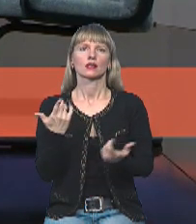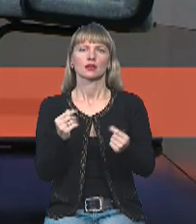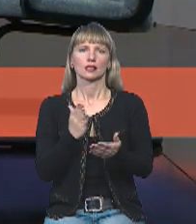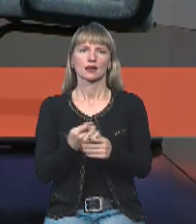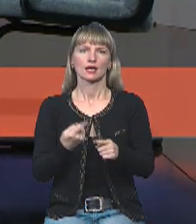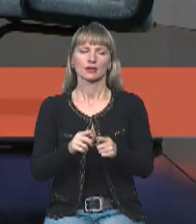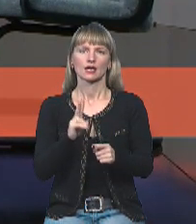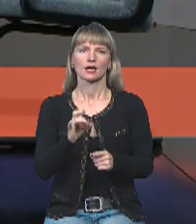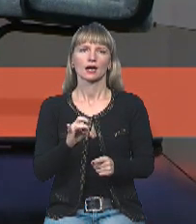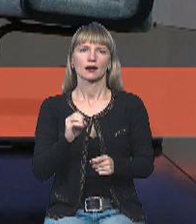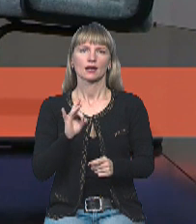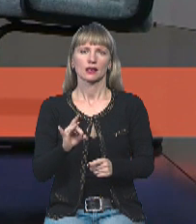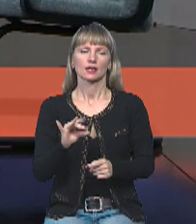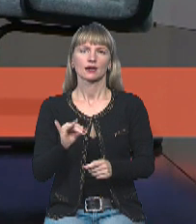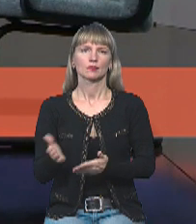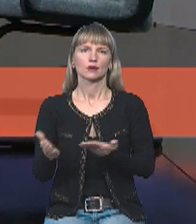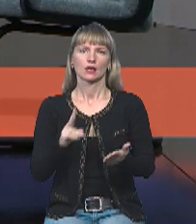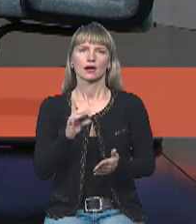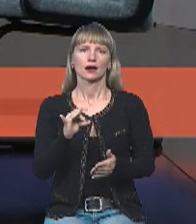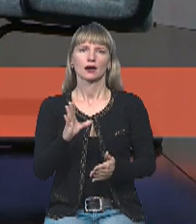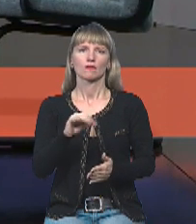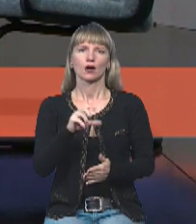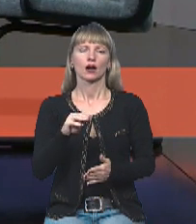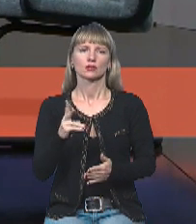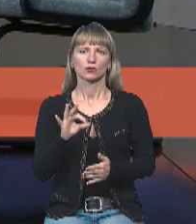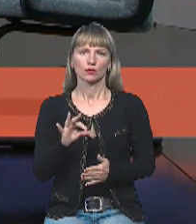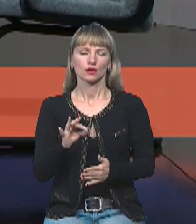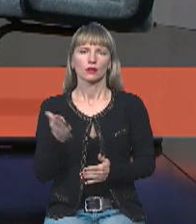був запрошений Кривохатько. Вадим Вікторович,